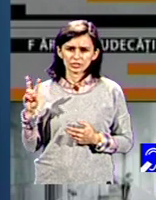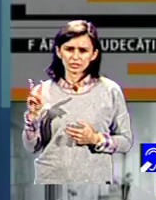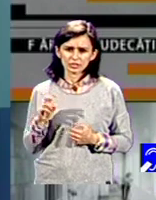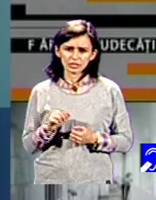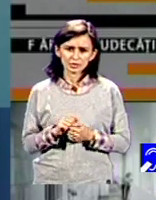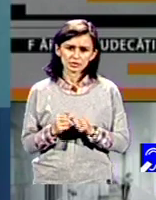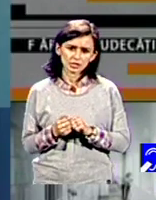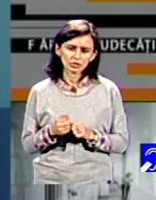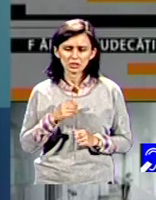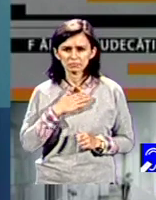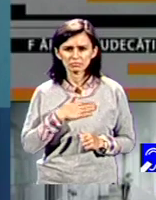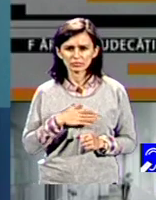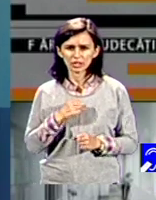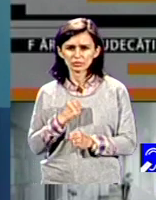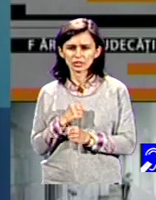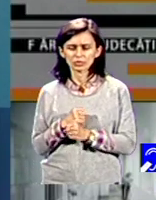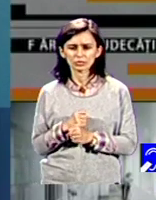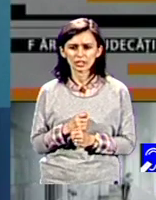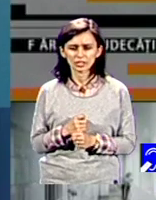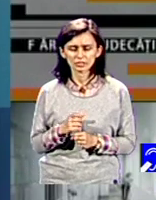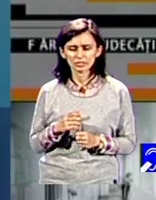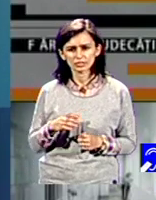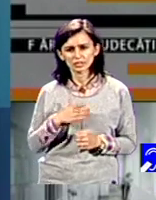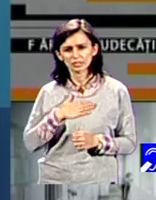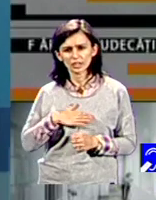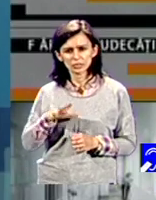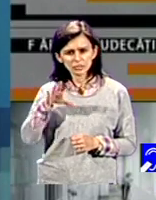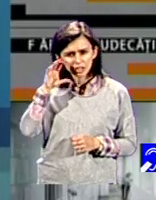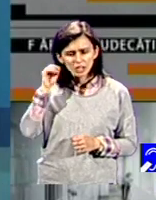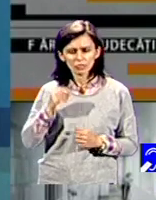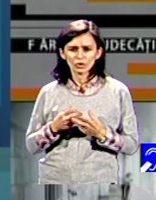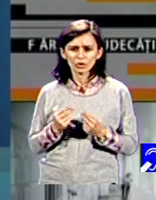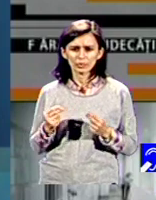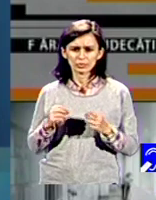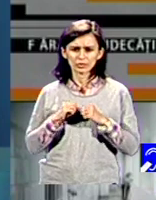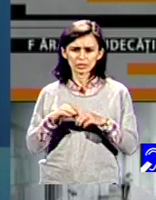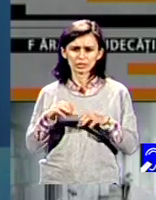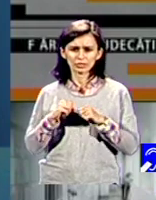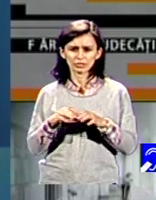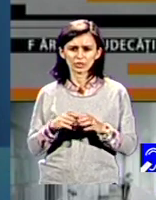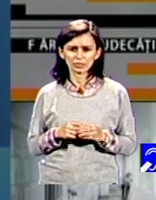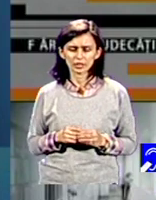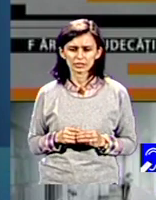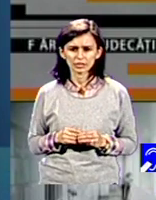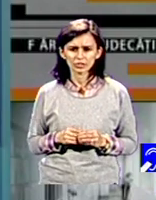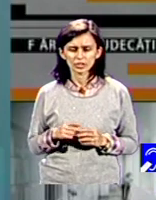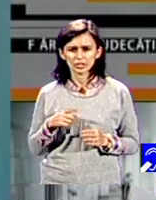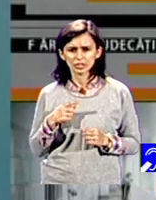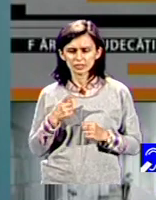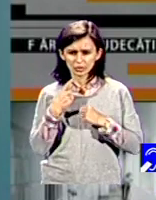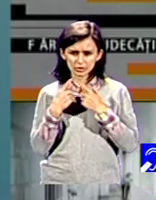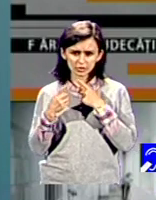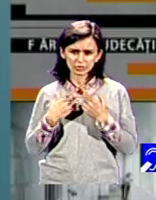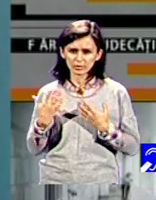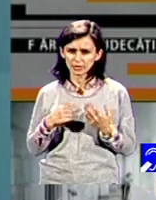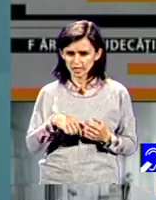doresc să lucrez îmi doresc să afle mai multe detalii despre joc este ca o conversație pe care nu știu noi o putem avea printro